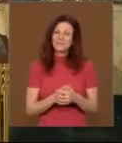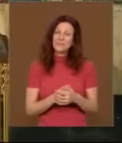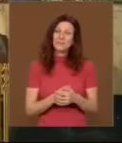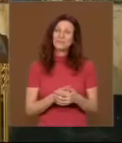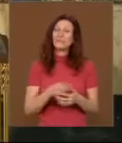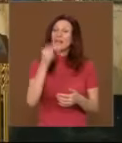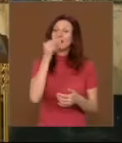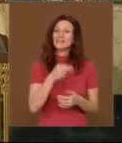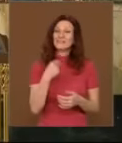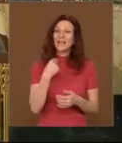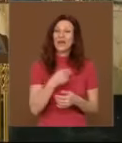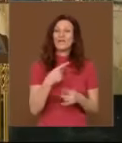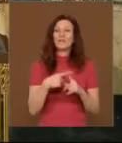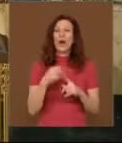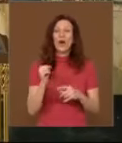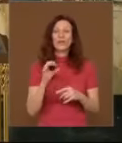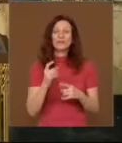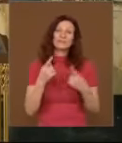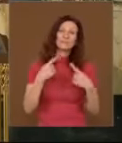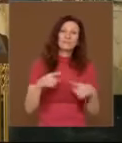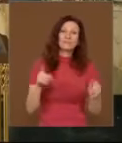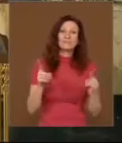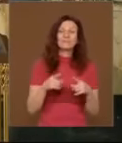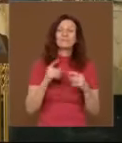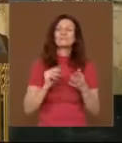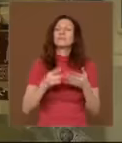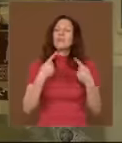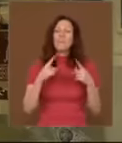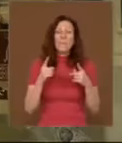А църковният хор изпълнява определените